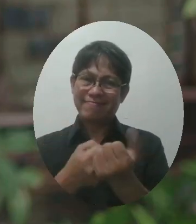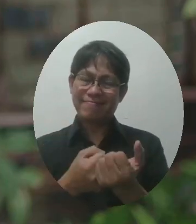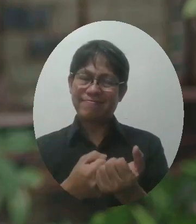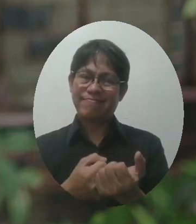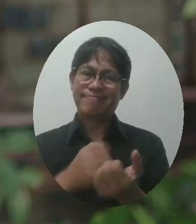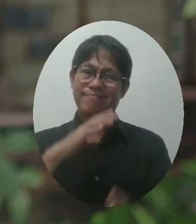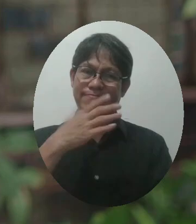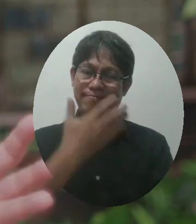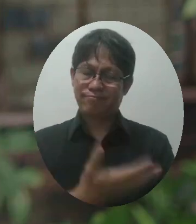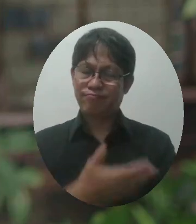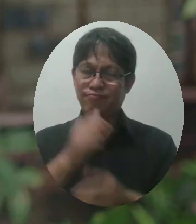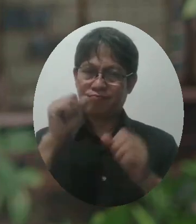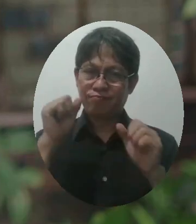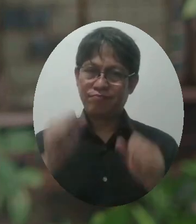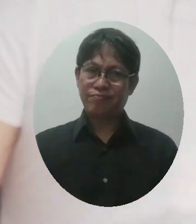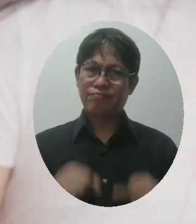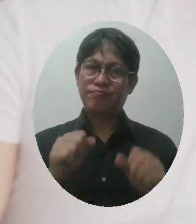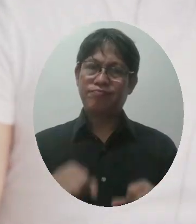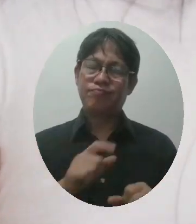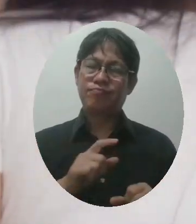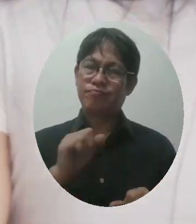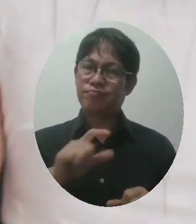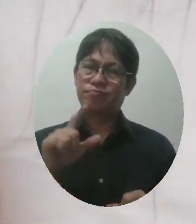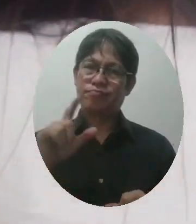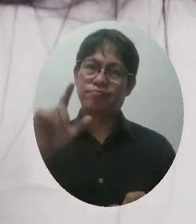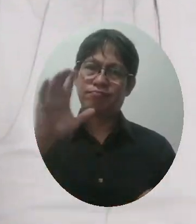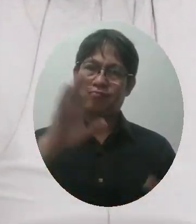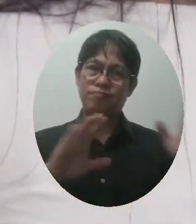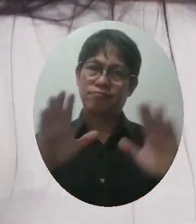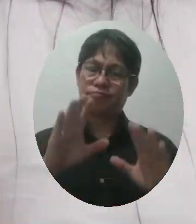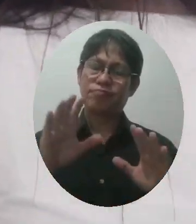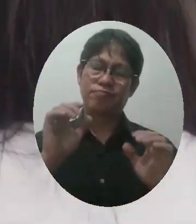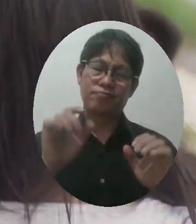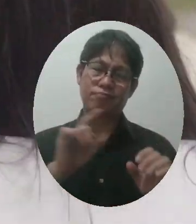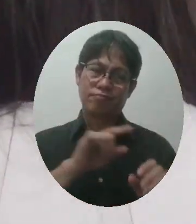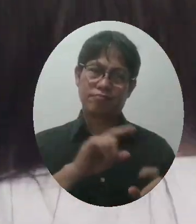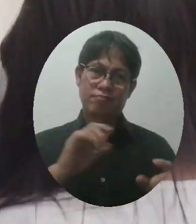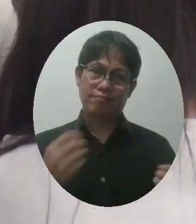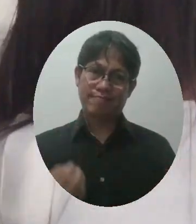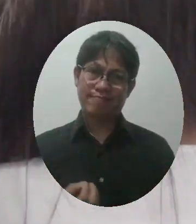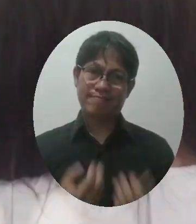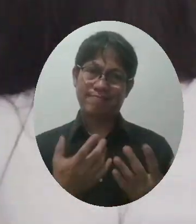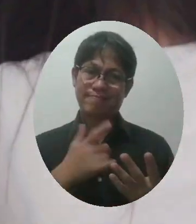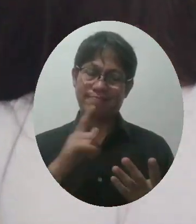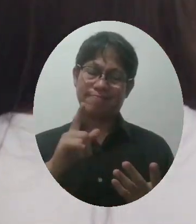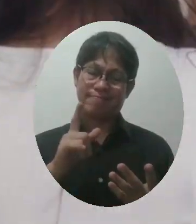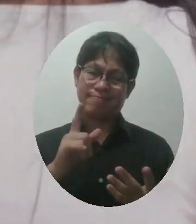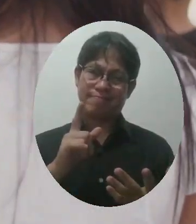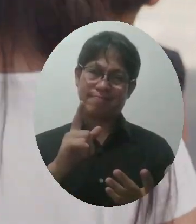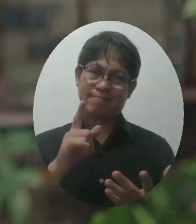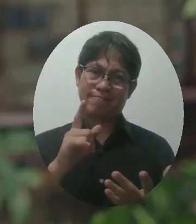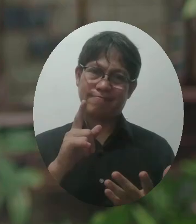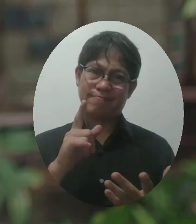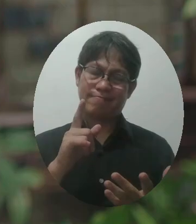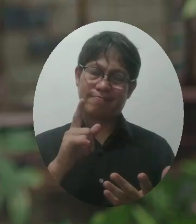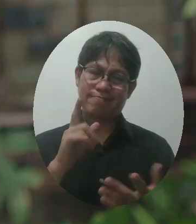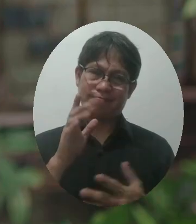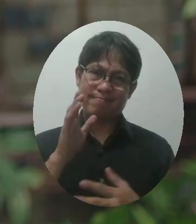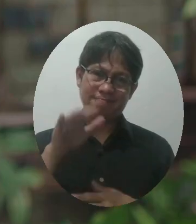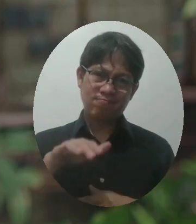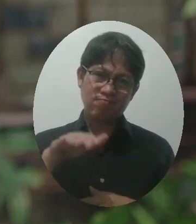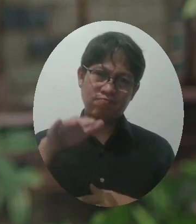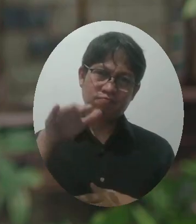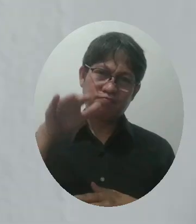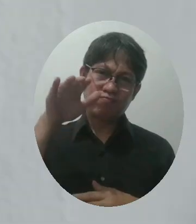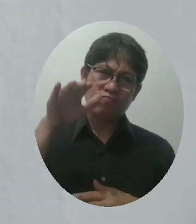magulang ipakita sa mga anak na posibleng malampasan ang anumang pagsubok. Ito ang magiging inspirasyon nila hanggang sa